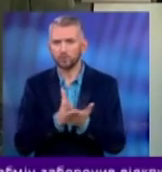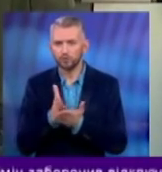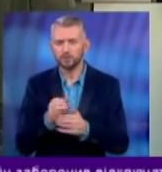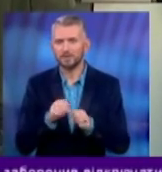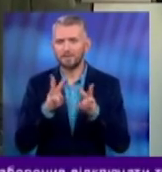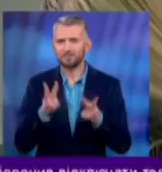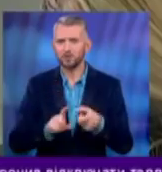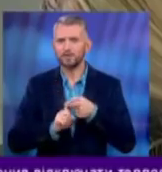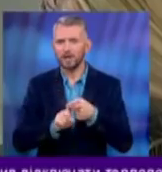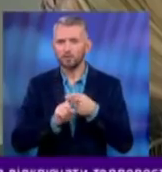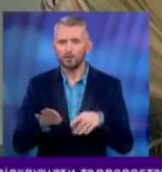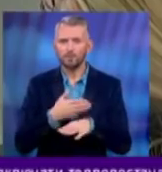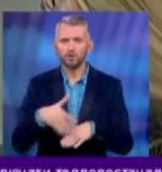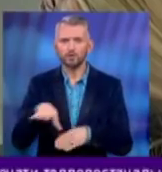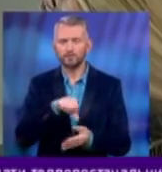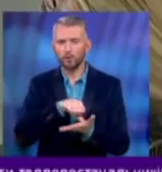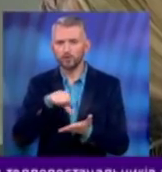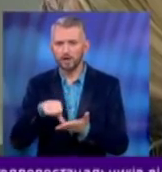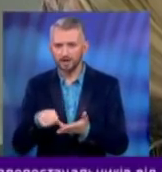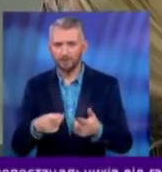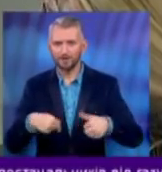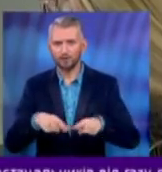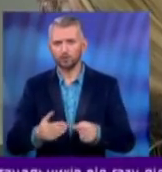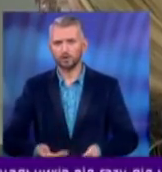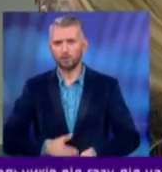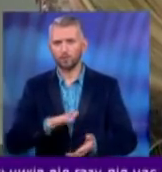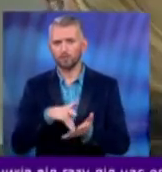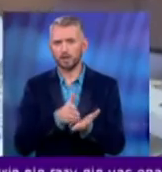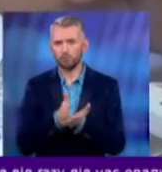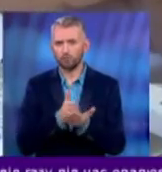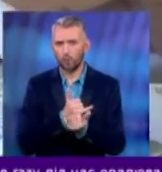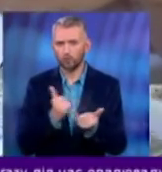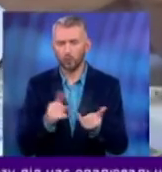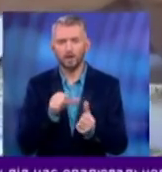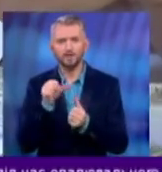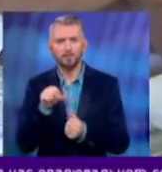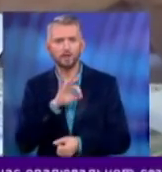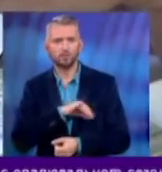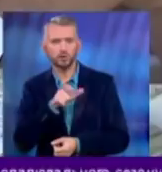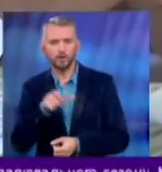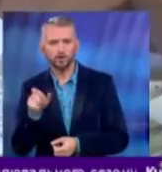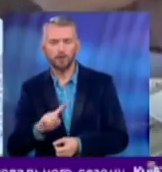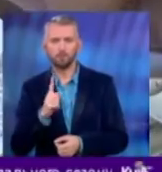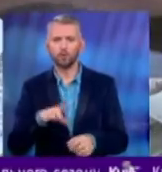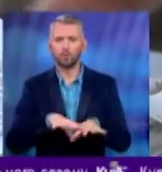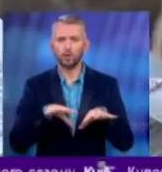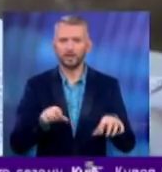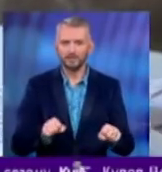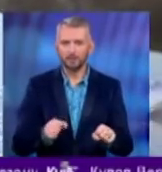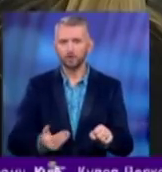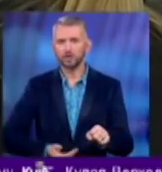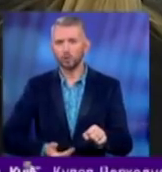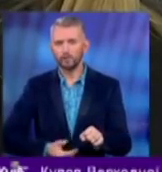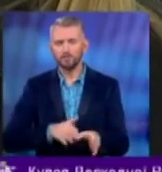служб забезпечує взаємодію між усіма учасниками ринку житлово-комунальних послуг, а саме споживачами, монополістами, житловими